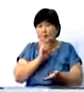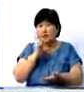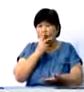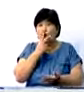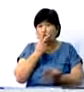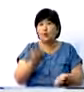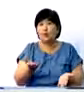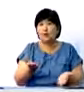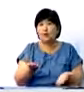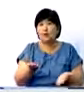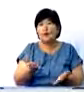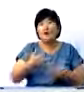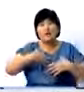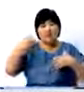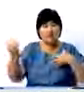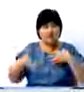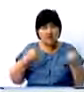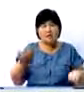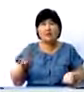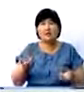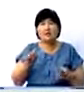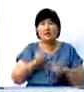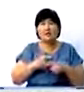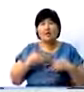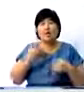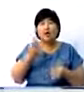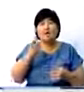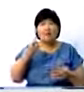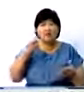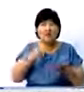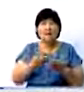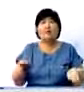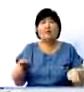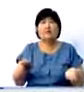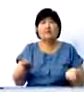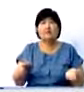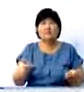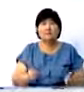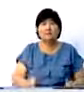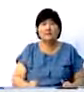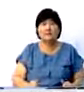тұр. Сорда шешіндірген. Сорда киім, пышақ қалған қасында.